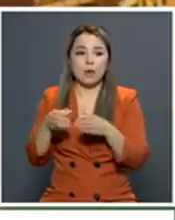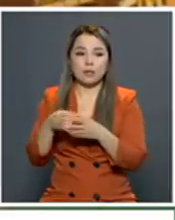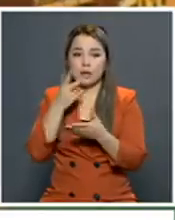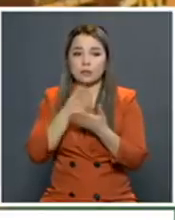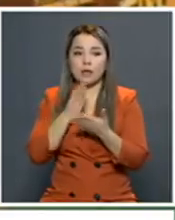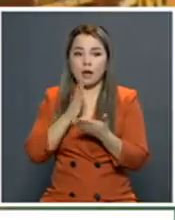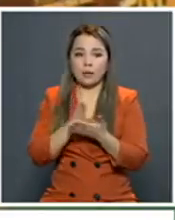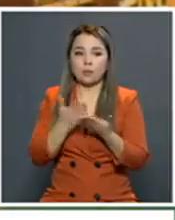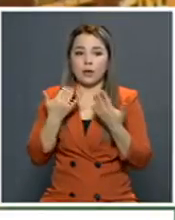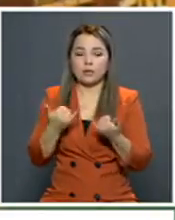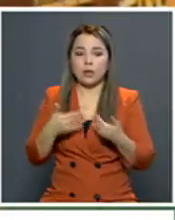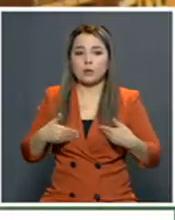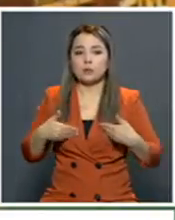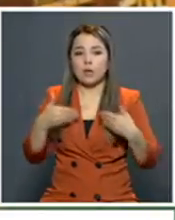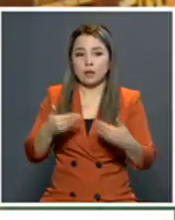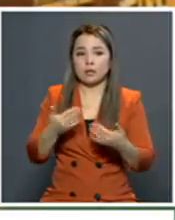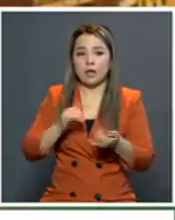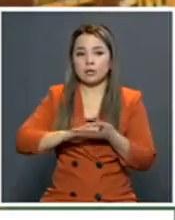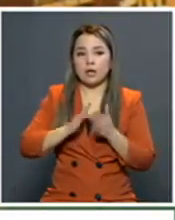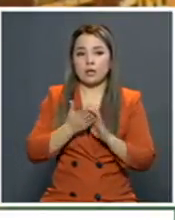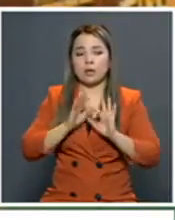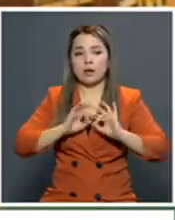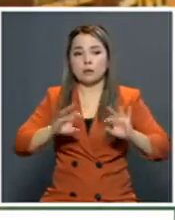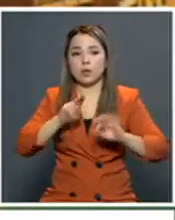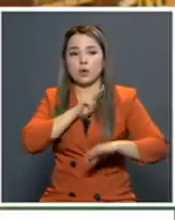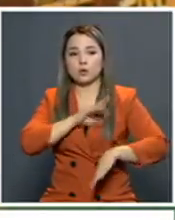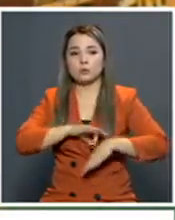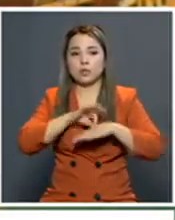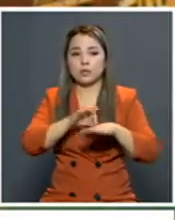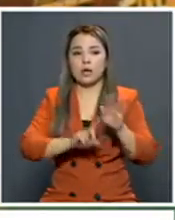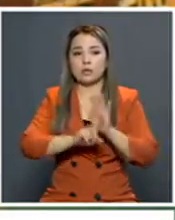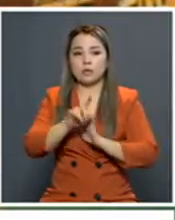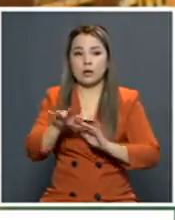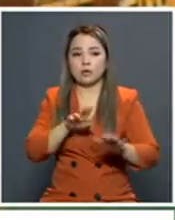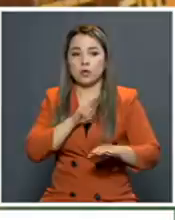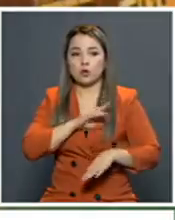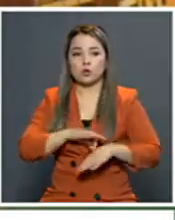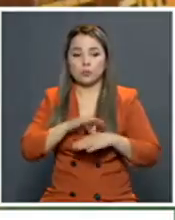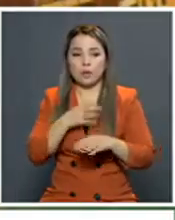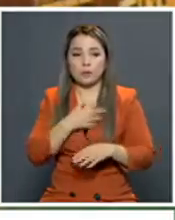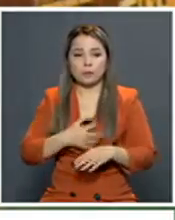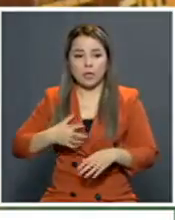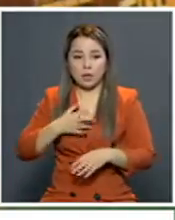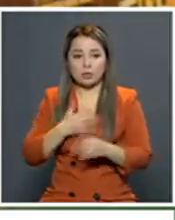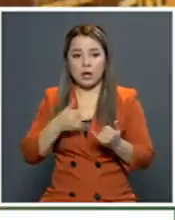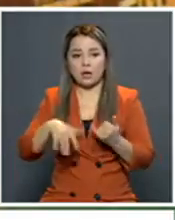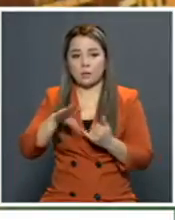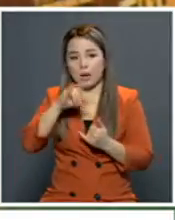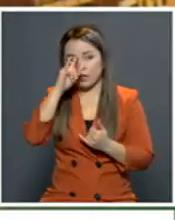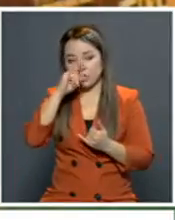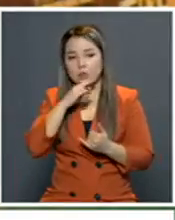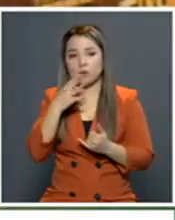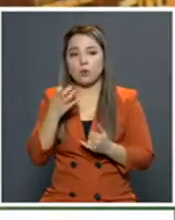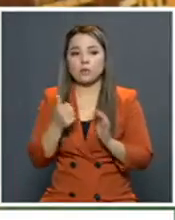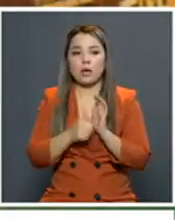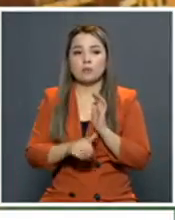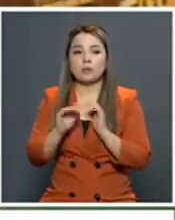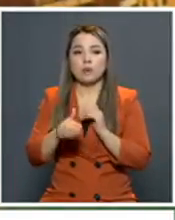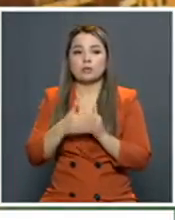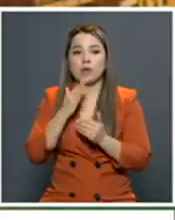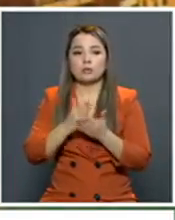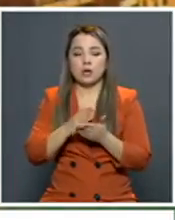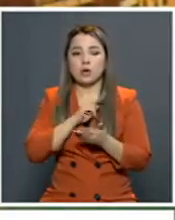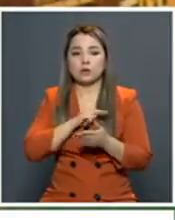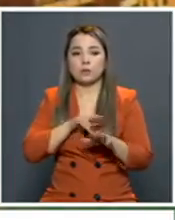Сол компанияларға біз ұсынып отырған шарттарды түсіндіру үшін осы іс-шараның маңызы зор. Бүгінгі таңда Қазақстанда 460 мың шаршы шақырым жер